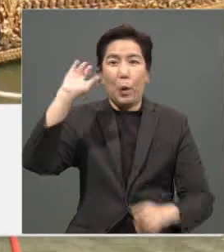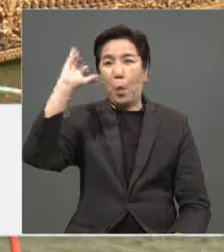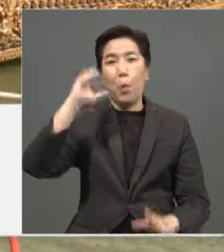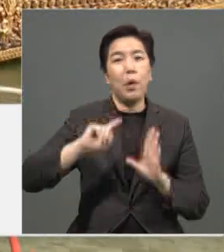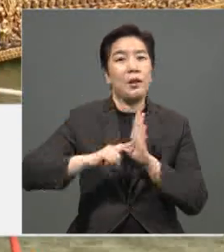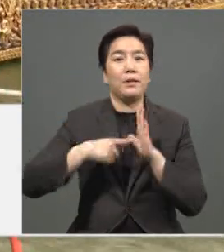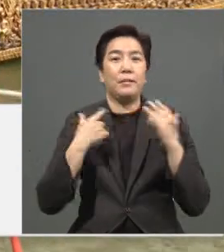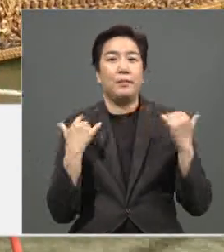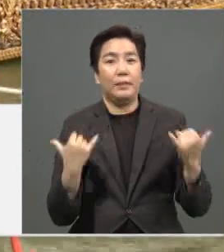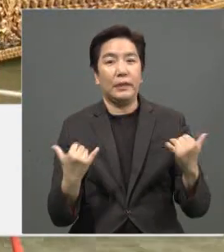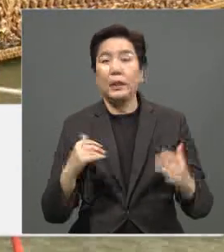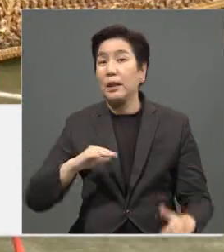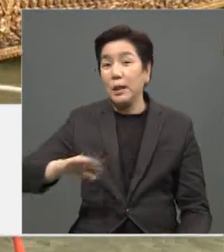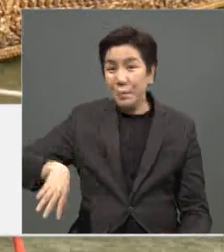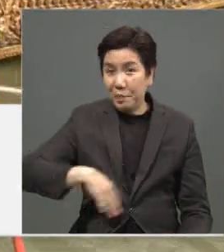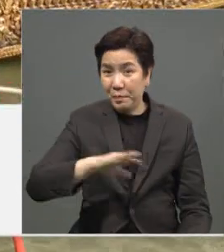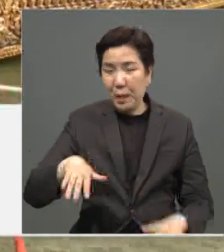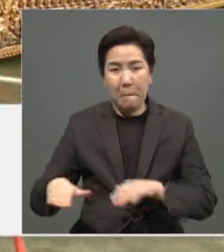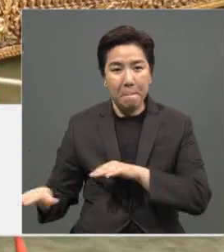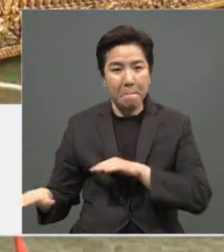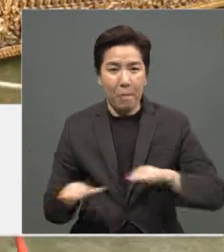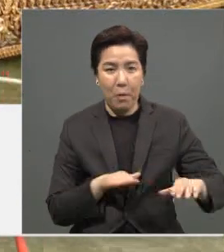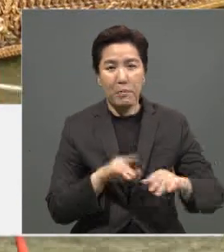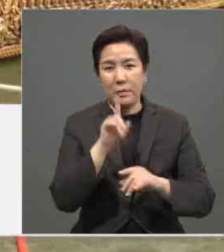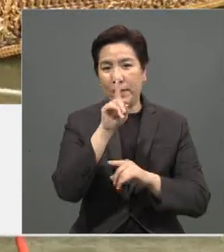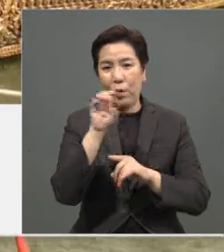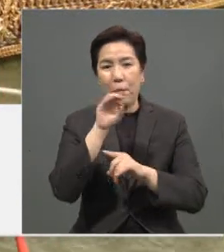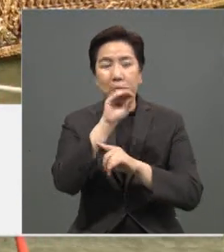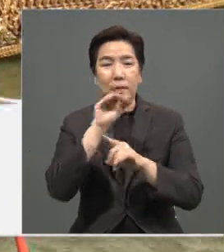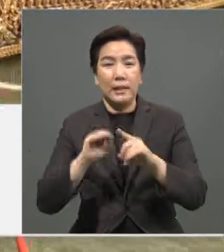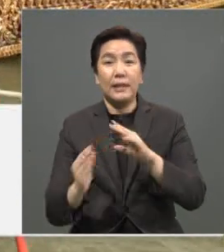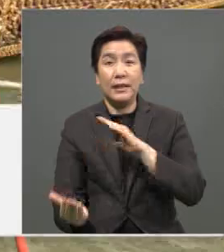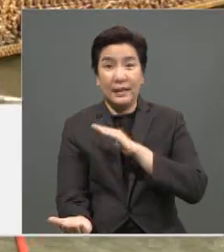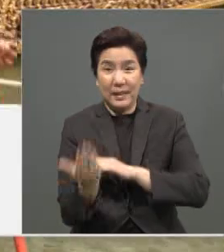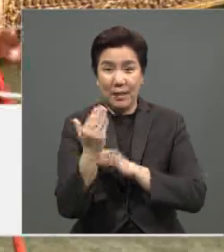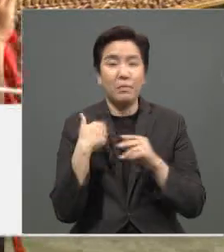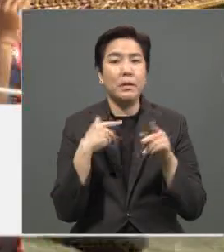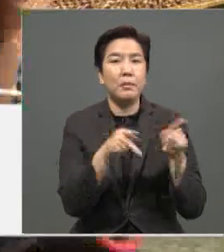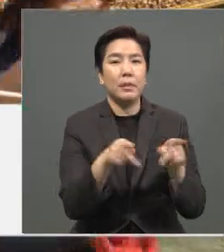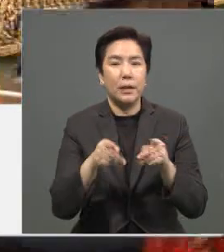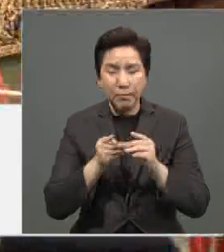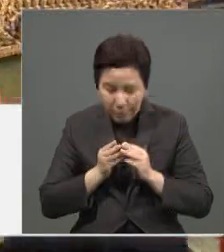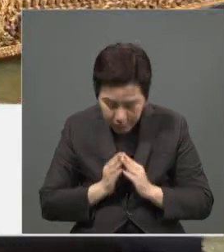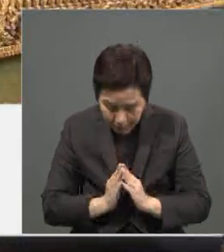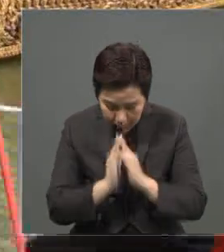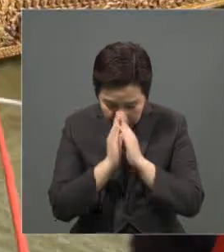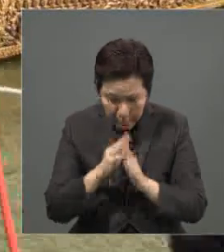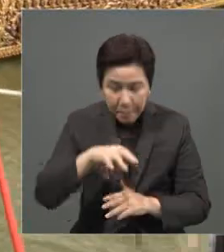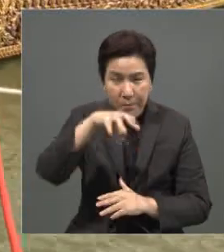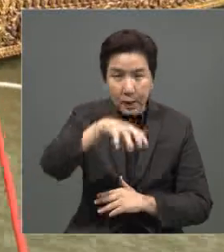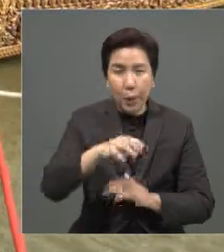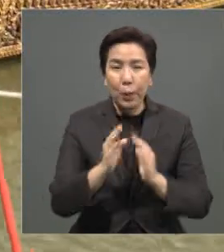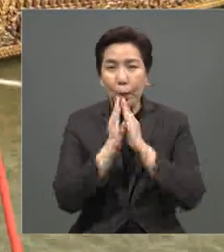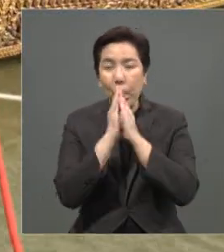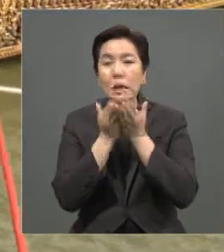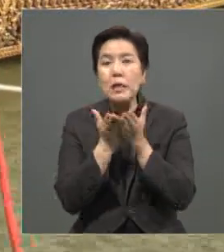มขึ้นตอนนี้ทุกอย่างพร้อม 100% แล้วค่ะโดยเมื่อช่วงเช้าที่ผ่านมาได้มีพิธีบวงสรวงพระภูมิเจ้าที่และเส้น